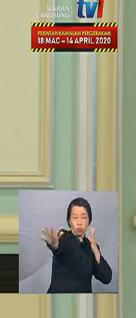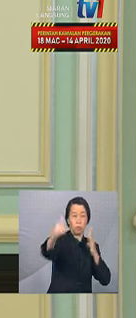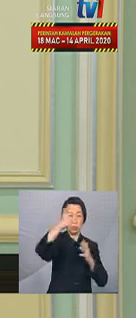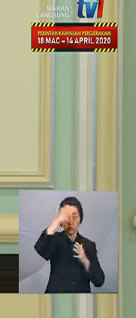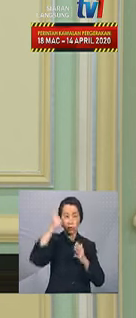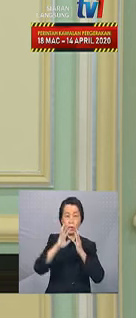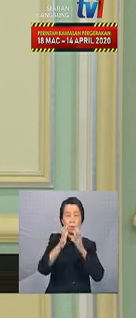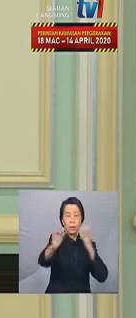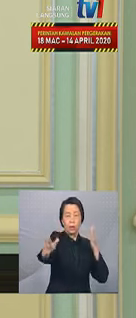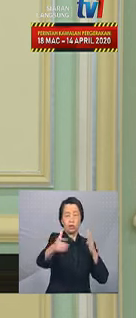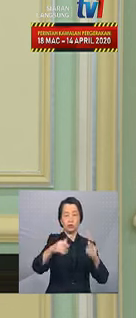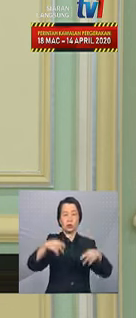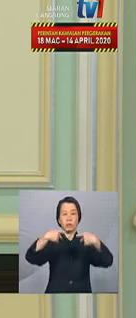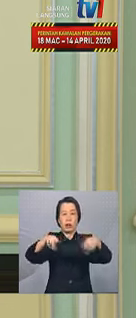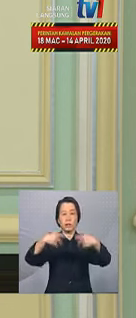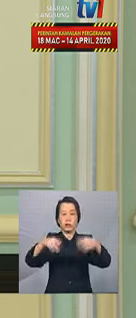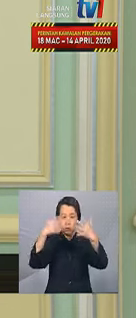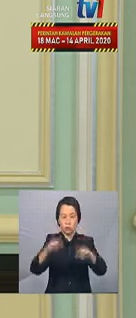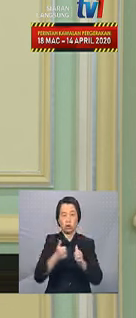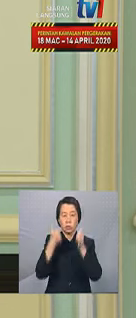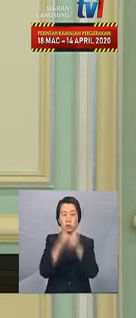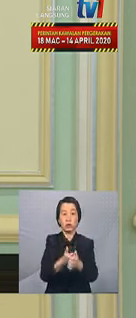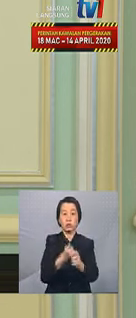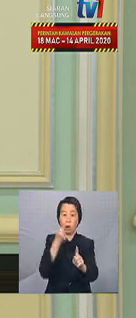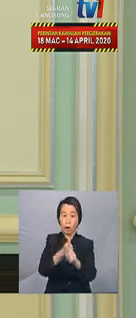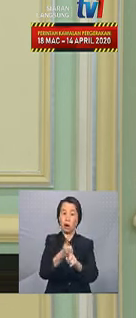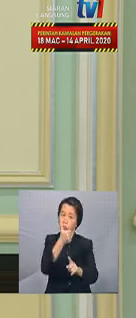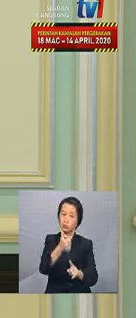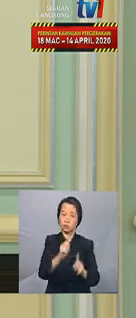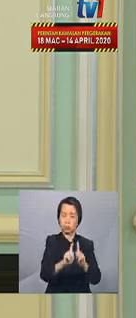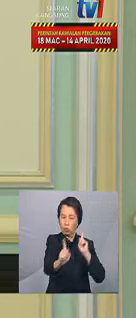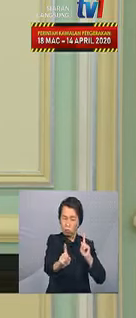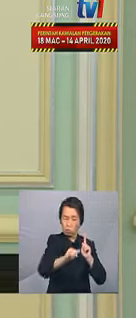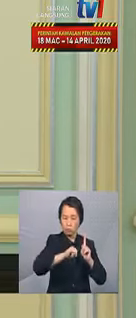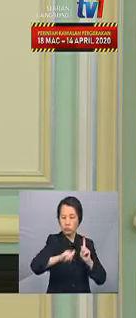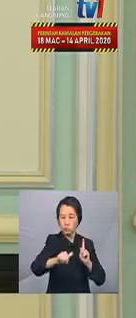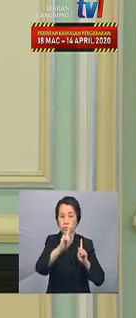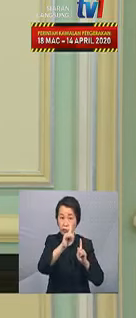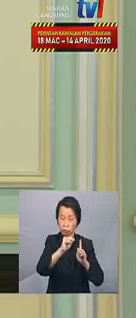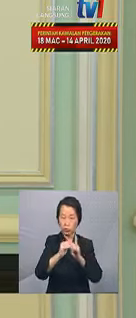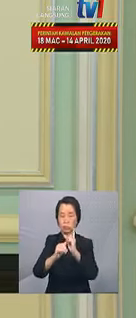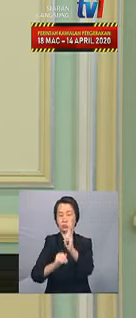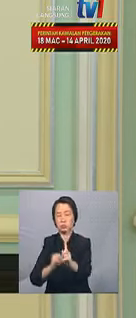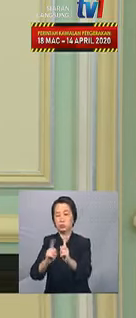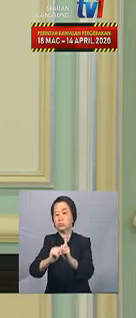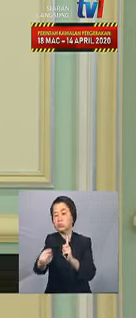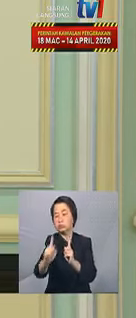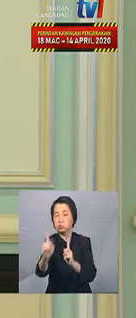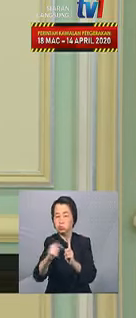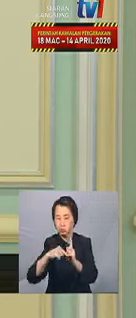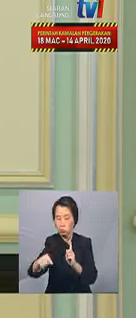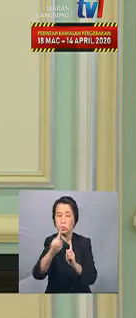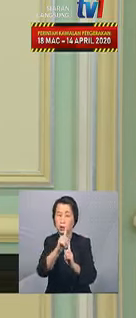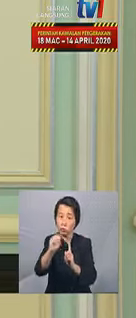supermarket-supermarket dan hypermarket telah pun patuh kepada arahan yang dikeluarkan oleh pihak kementerian, termasuk juga